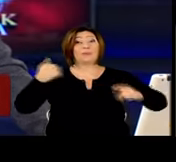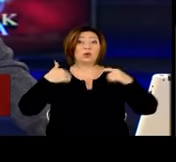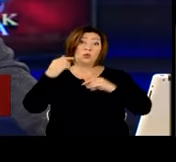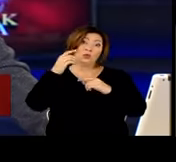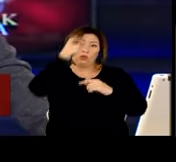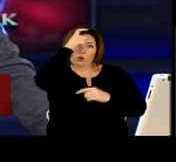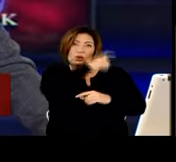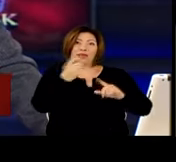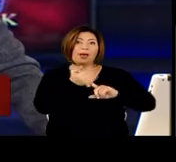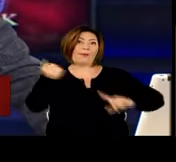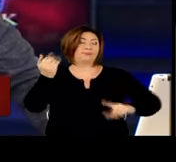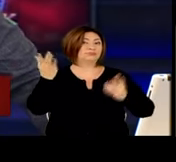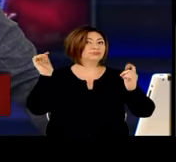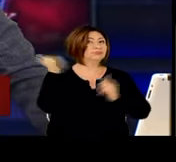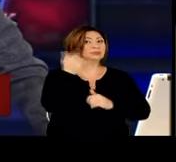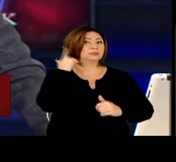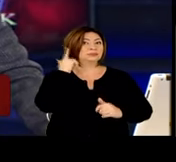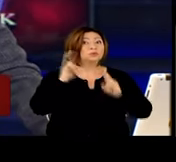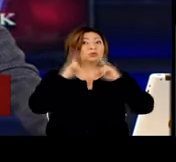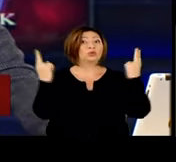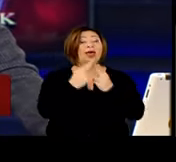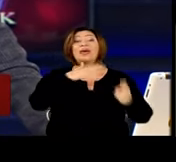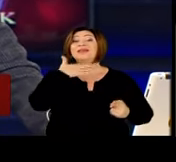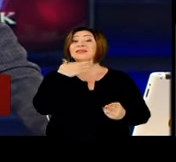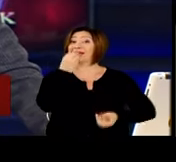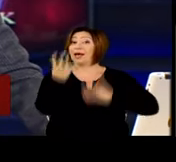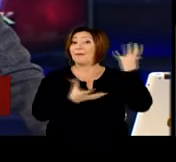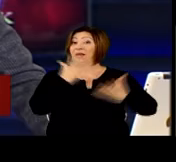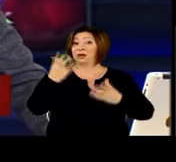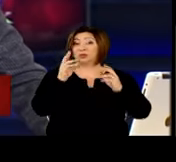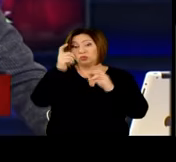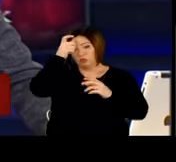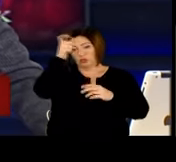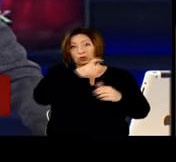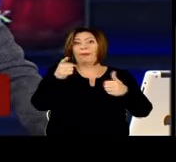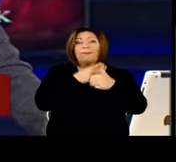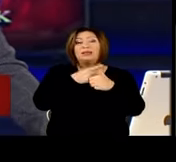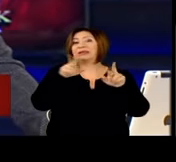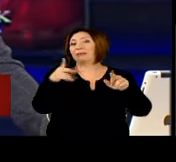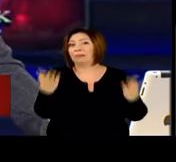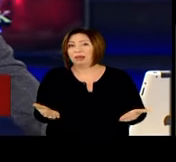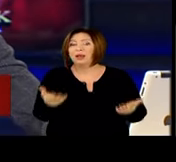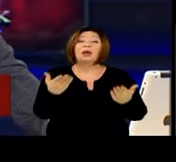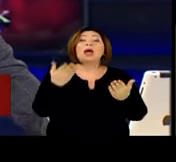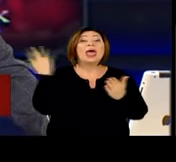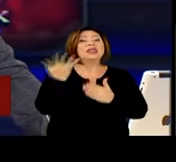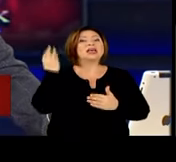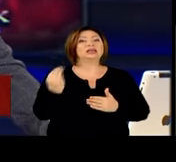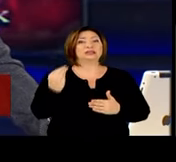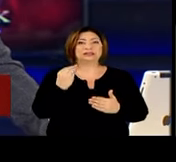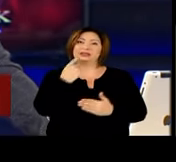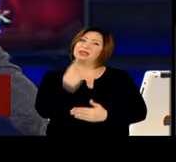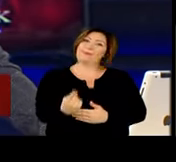ülkesiyiz. Dünyanın en iyi et yemekleri yapan ülkelerinden biriyiz. Hatta en iyisiyiz